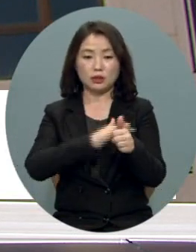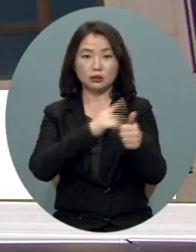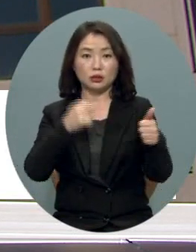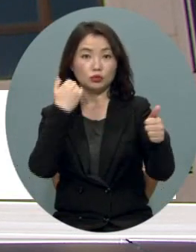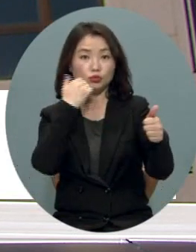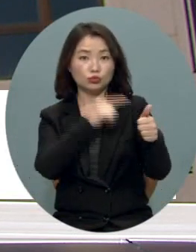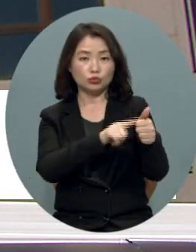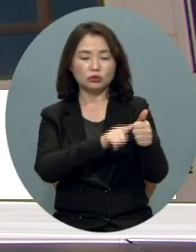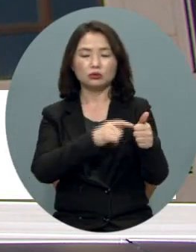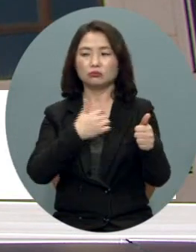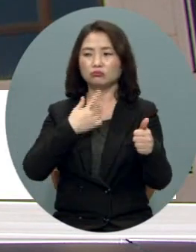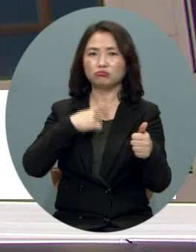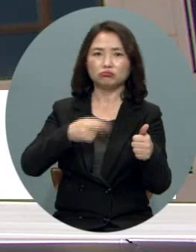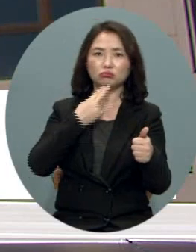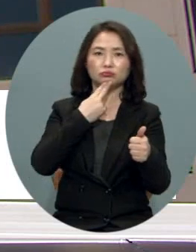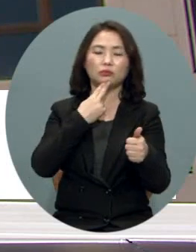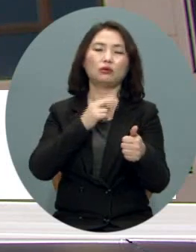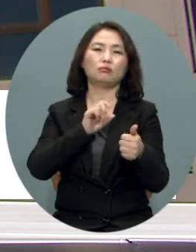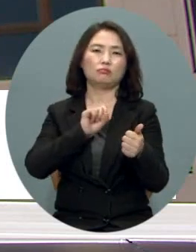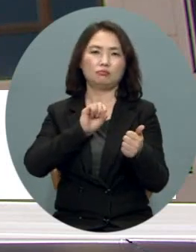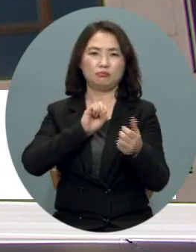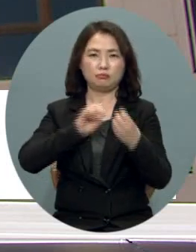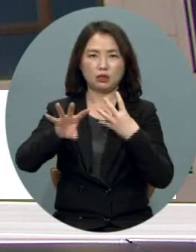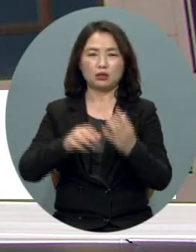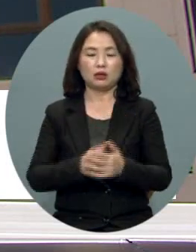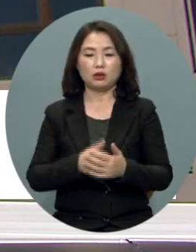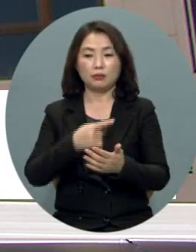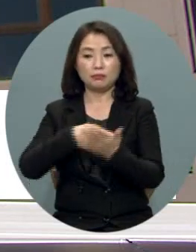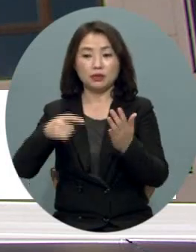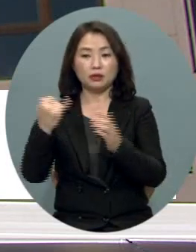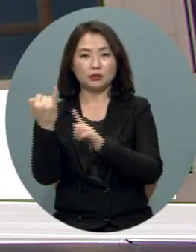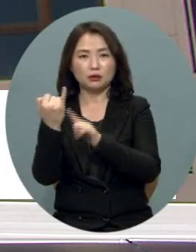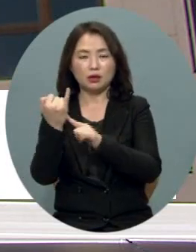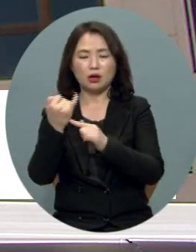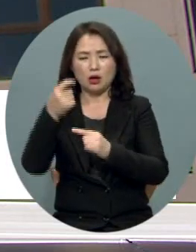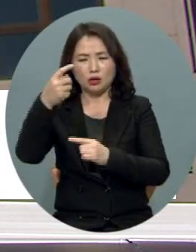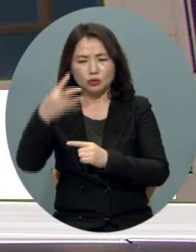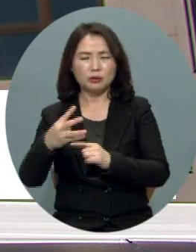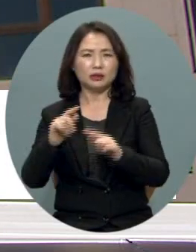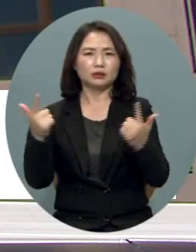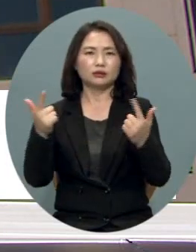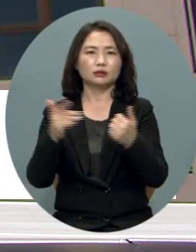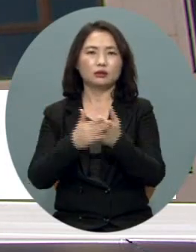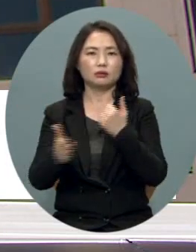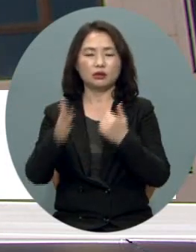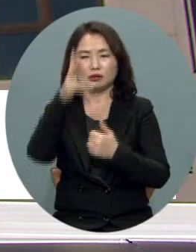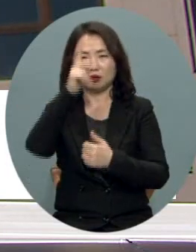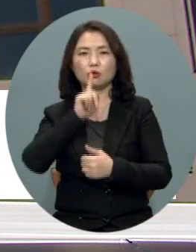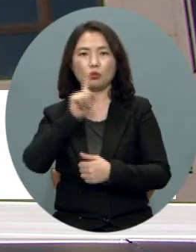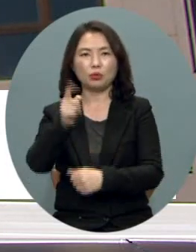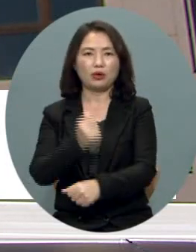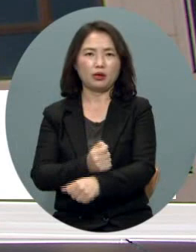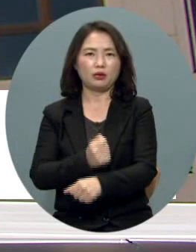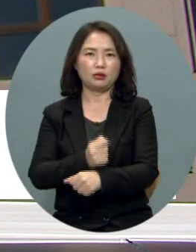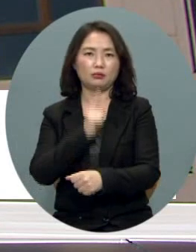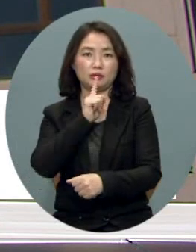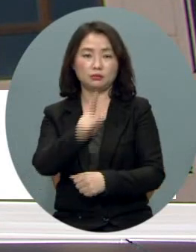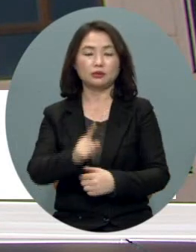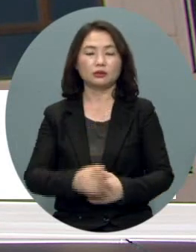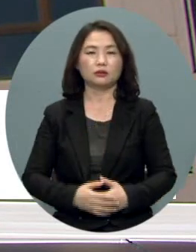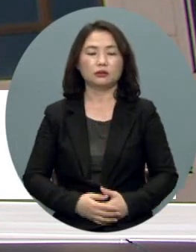구 의원은 그런 일이 없었다고 부인했습니다. 피해 여성 측은 한두 번 있던 일이 아니라며 경찰에 고소하겠다고